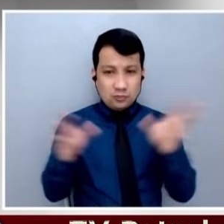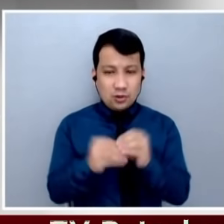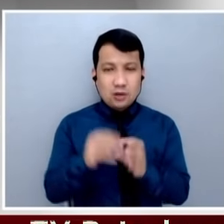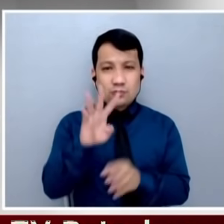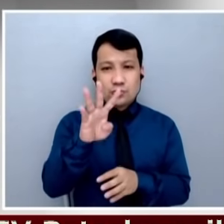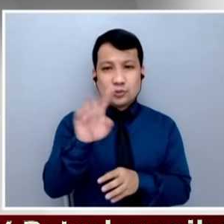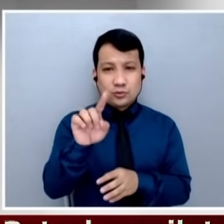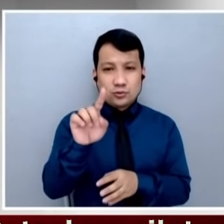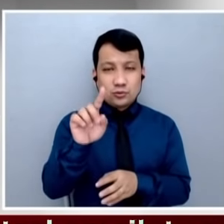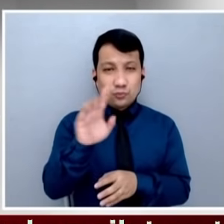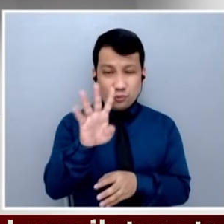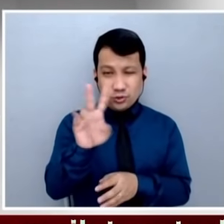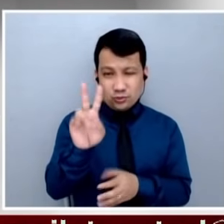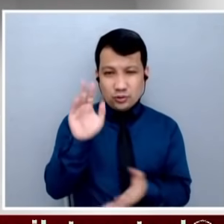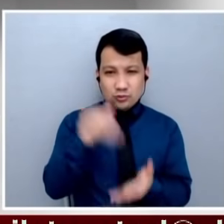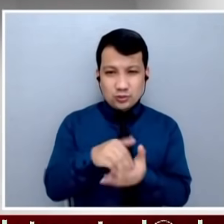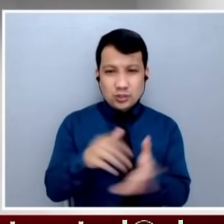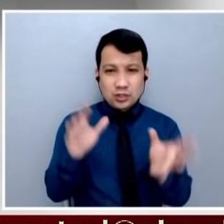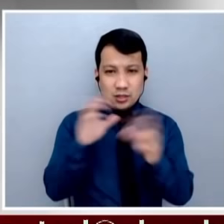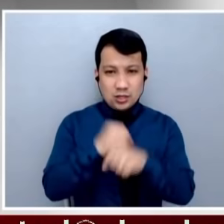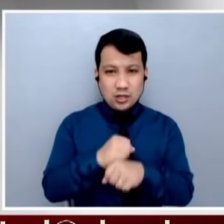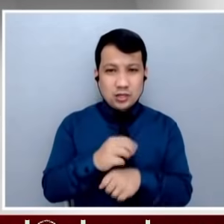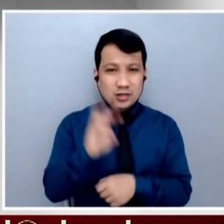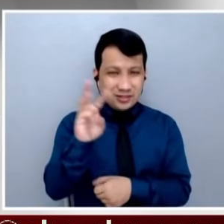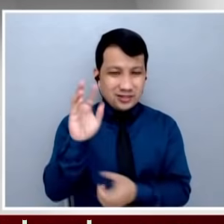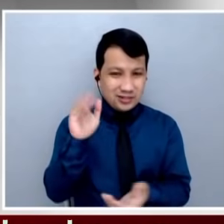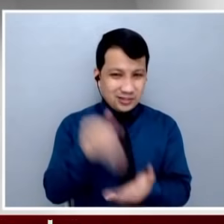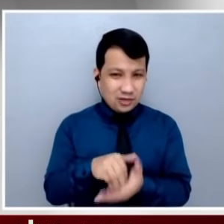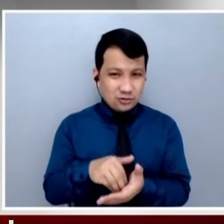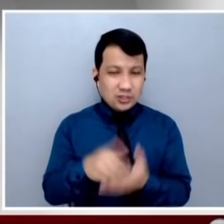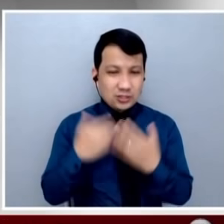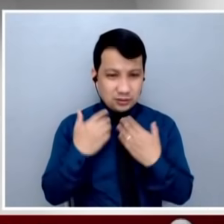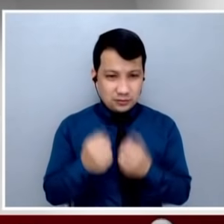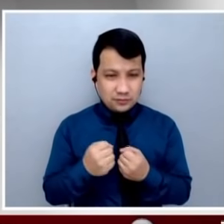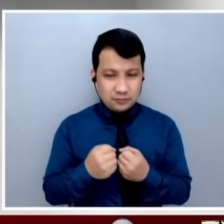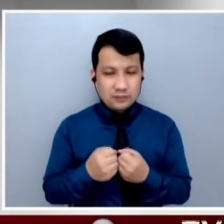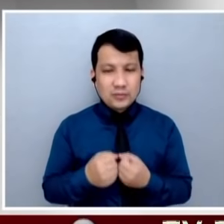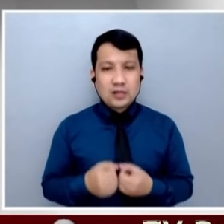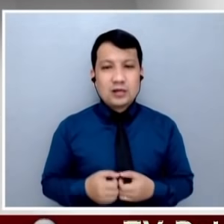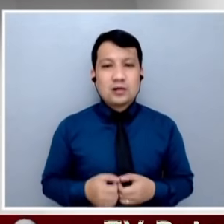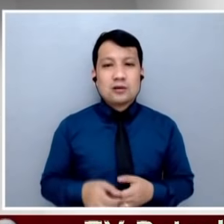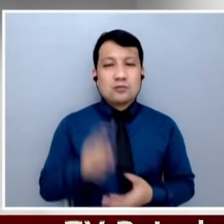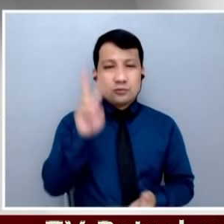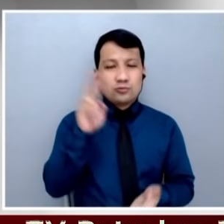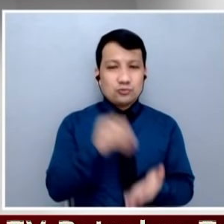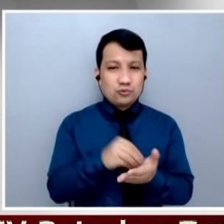na kabuang bilang, habang may higit 6,000 na nakarecover para sa higit